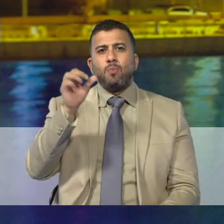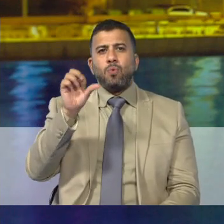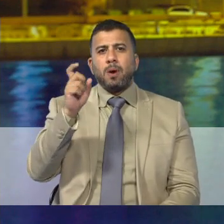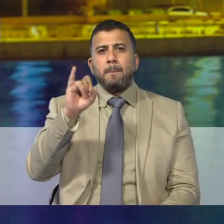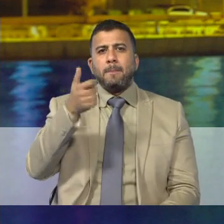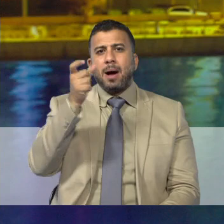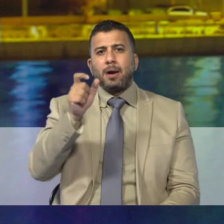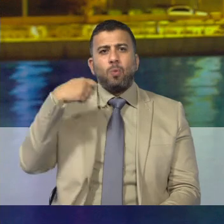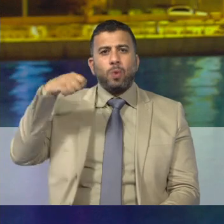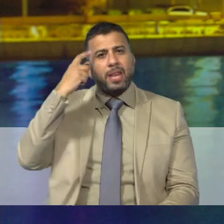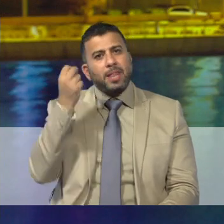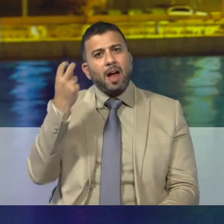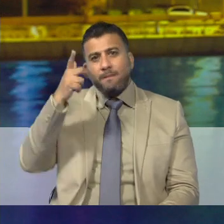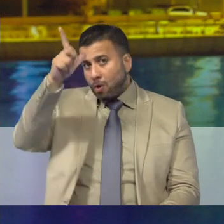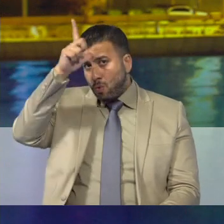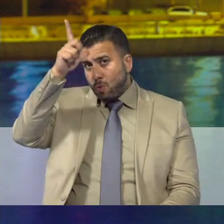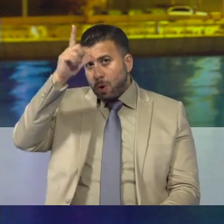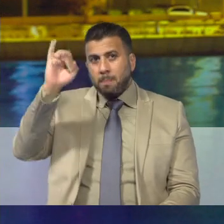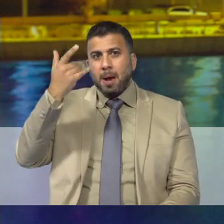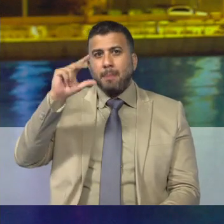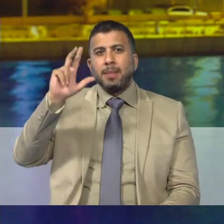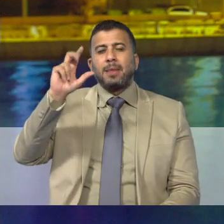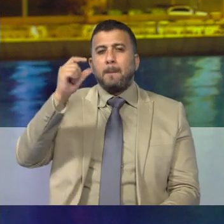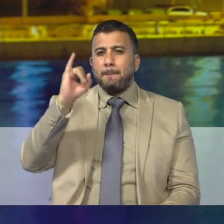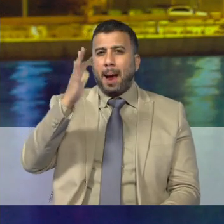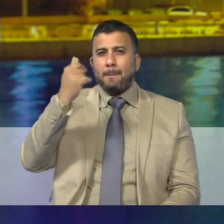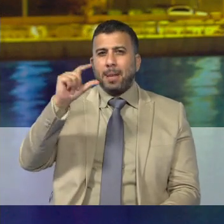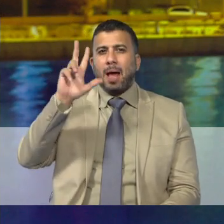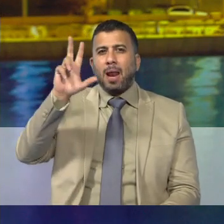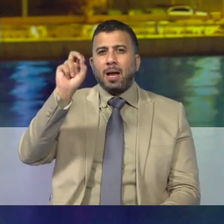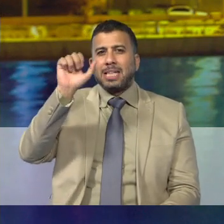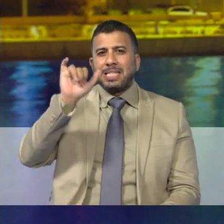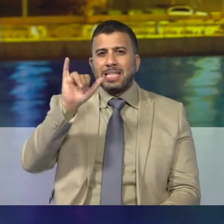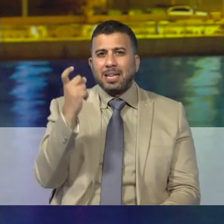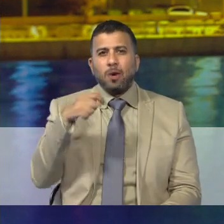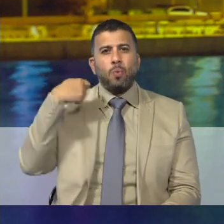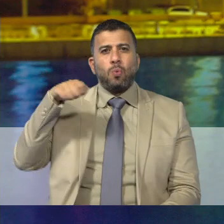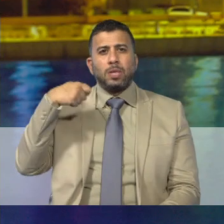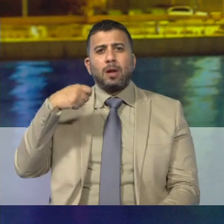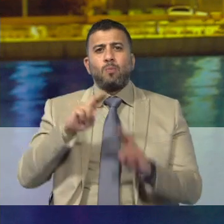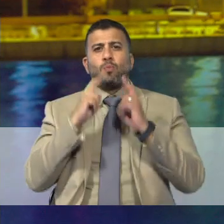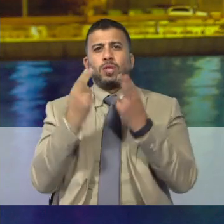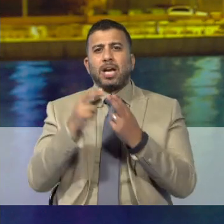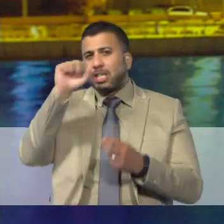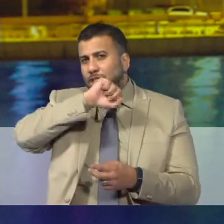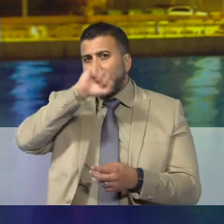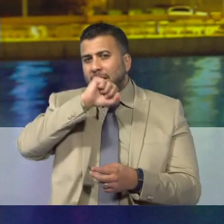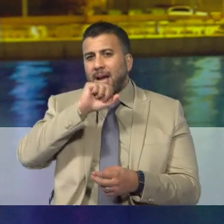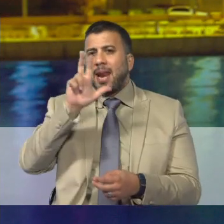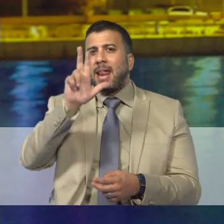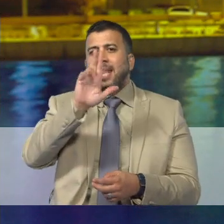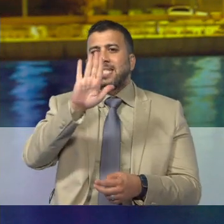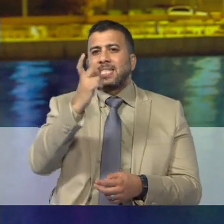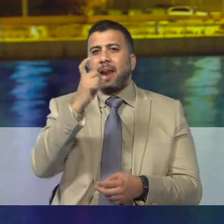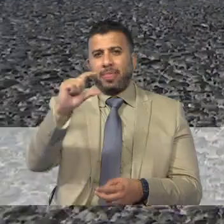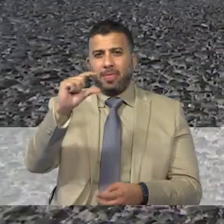الثقافة الأردني، ومحمد القصير مدير دائرة الشؤون الثقافية في دائرة الثقافة، مدير ملتقى الشارقة للسرد.